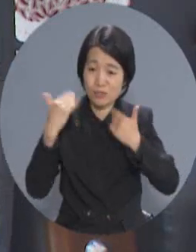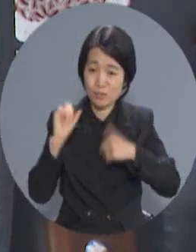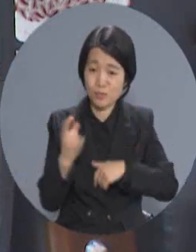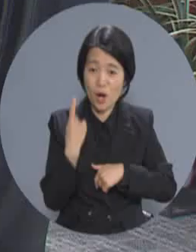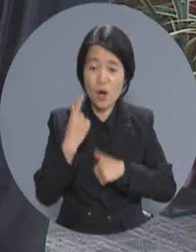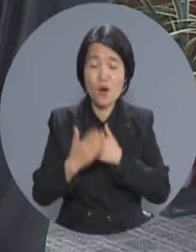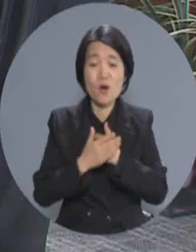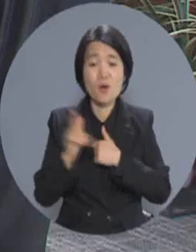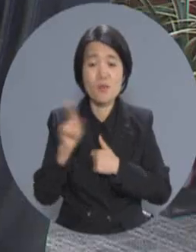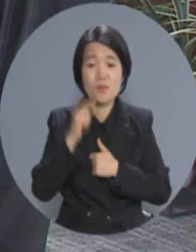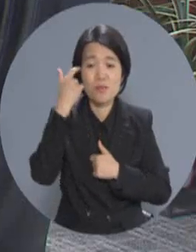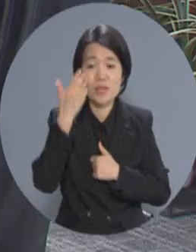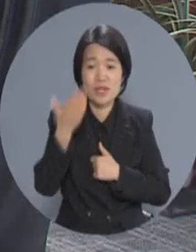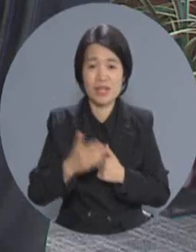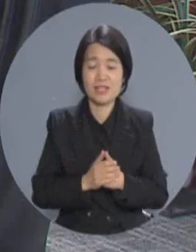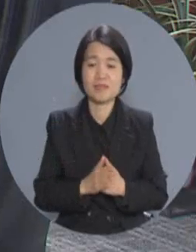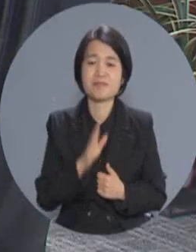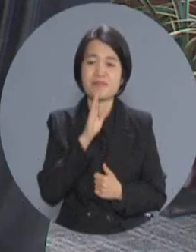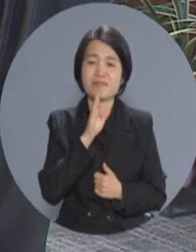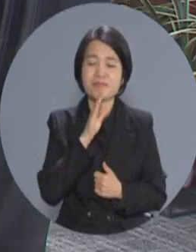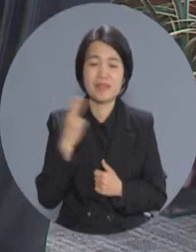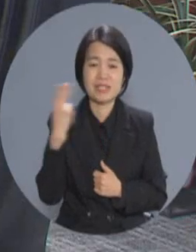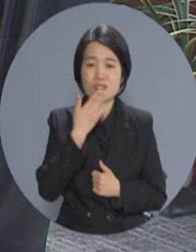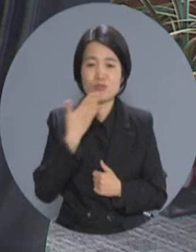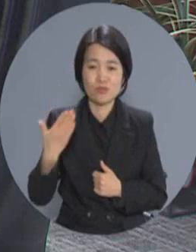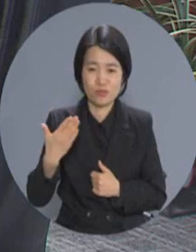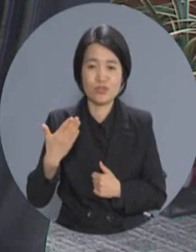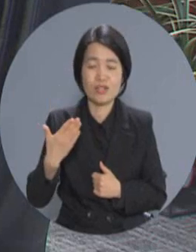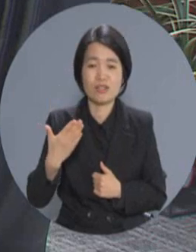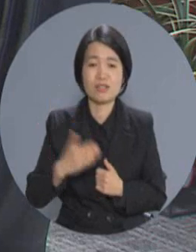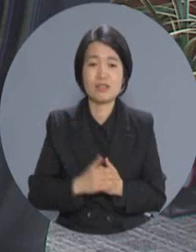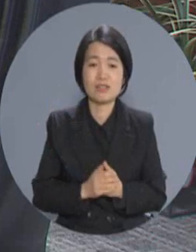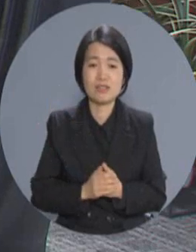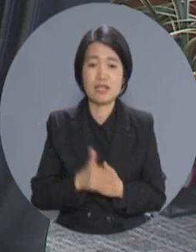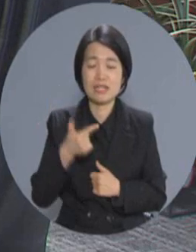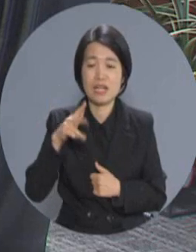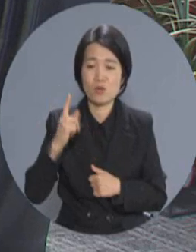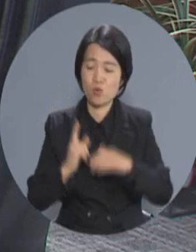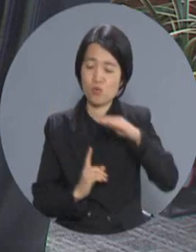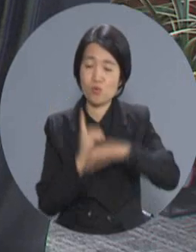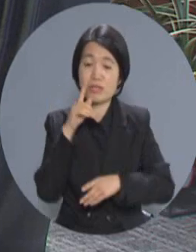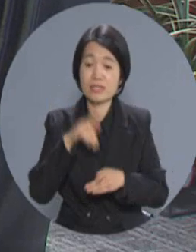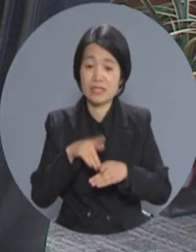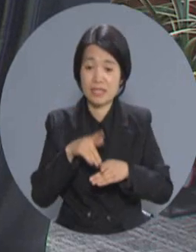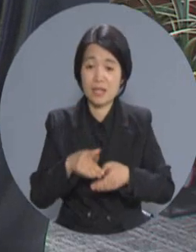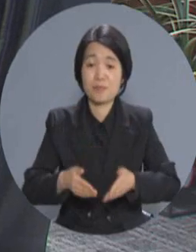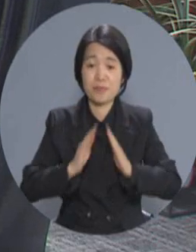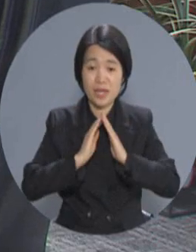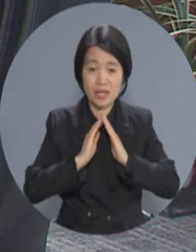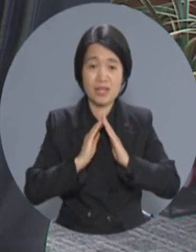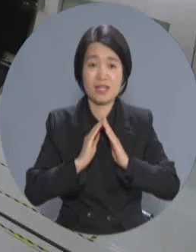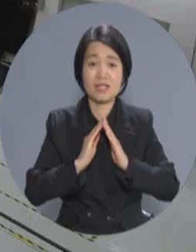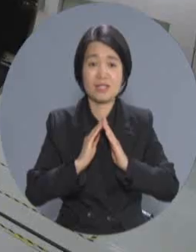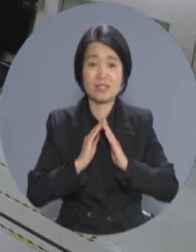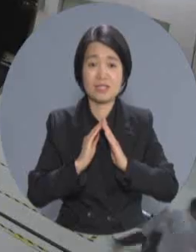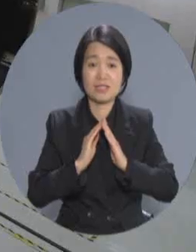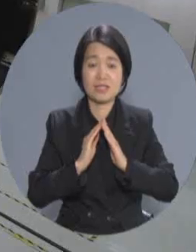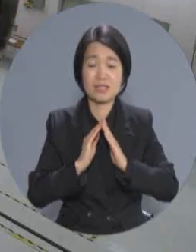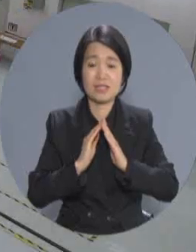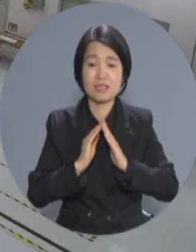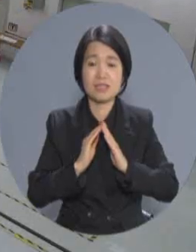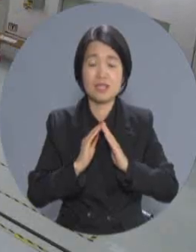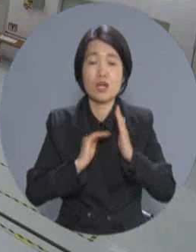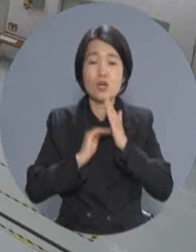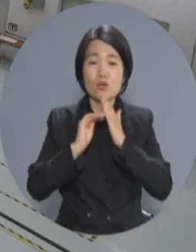예상되십니까 맞습니다 2009년에 나로우주센터가 이렇게 생기면서 저희